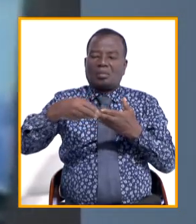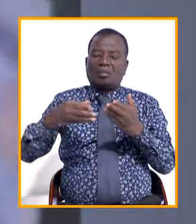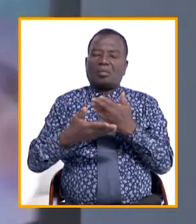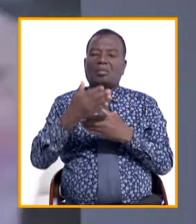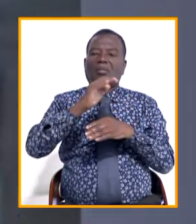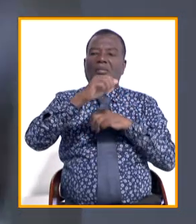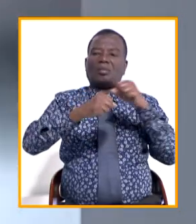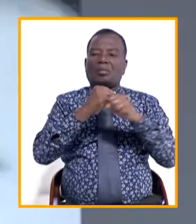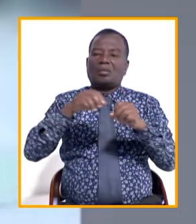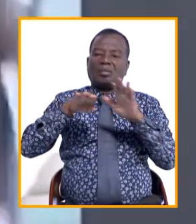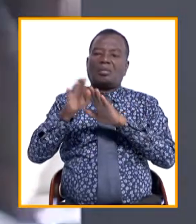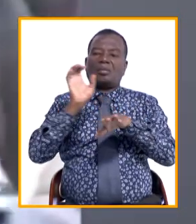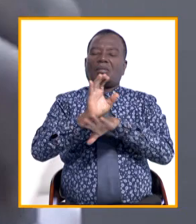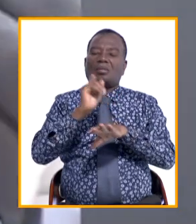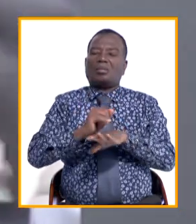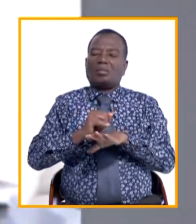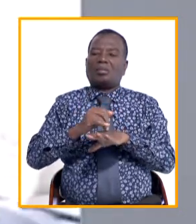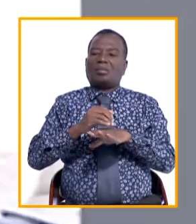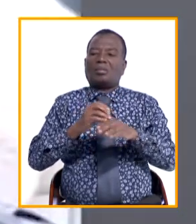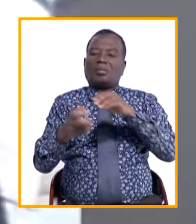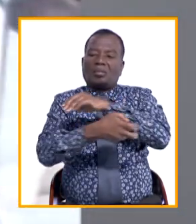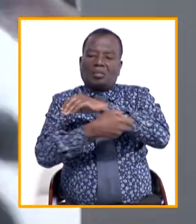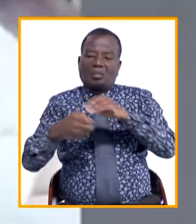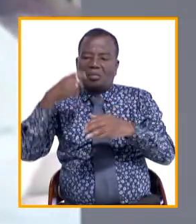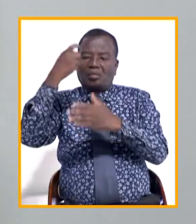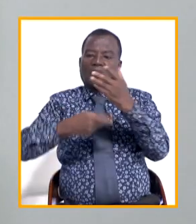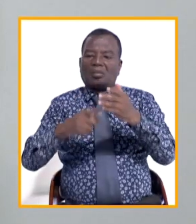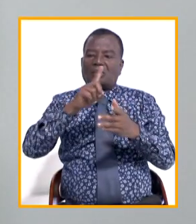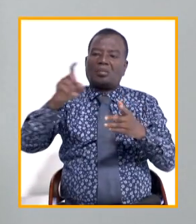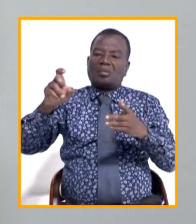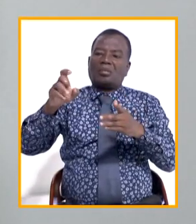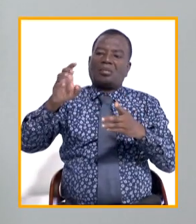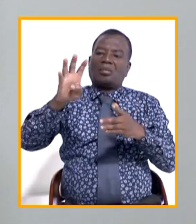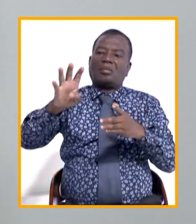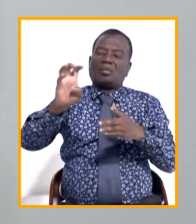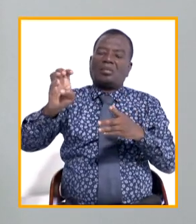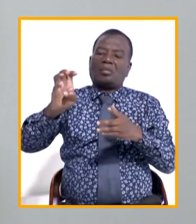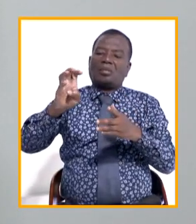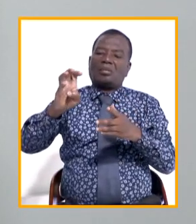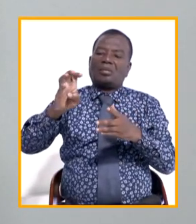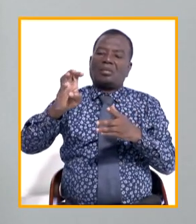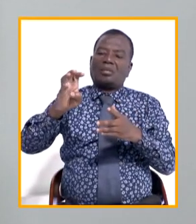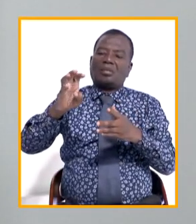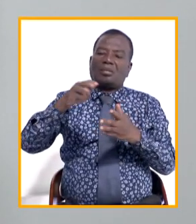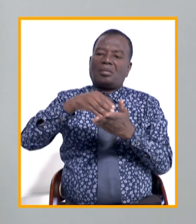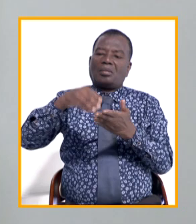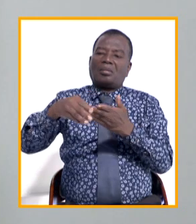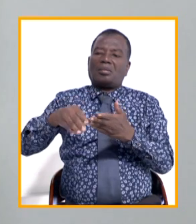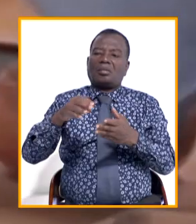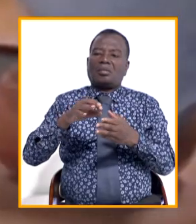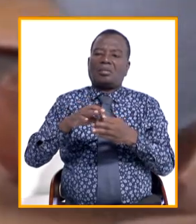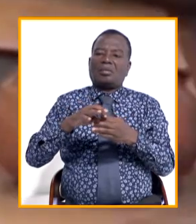la corruption nous coûte environ 1400 milliards de francs CFA, soit 4% de notre